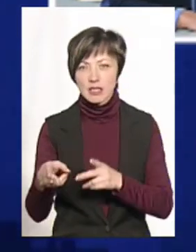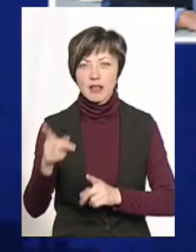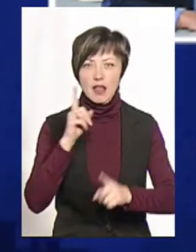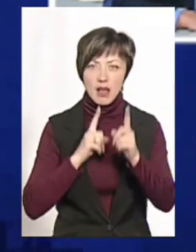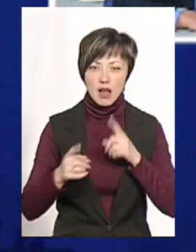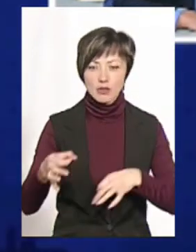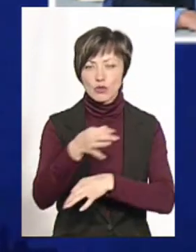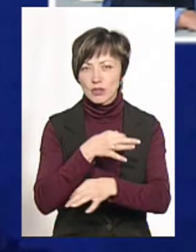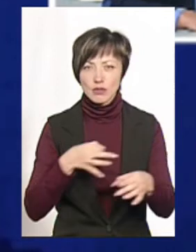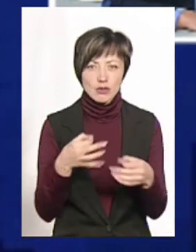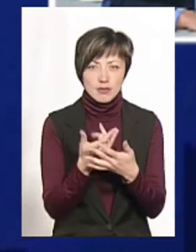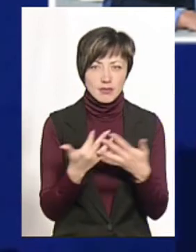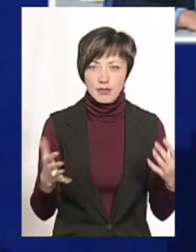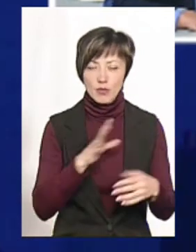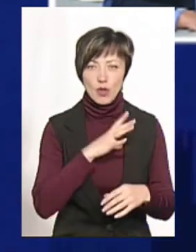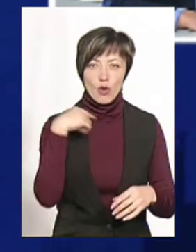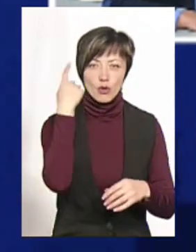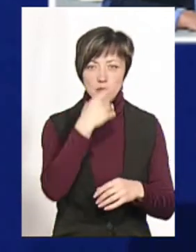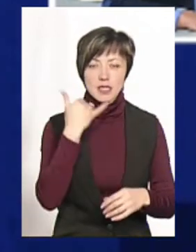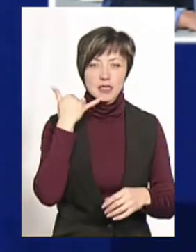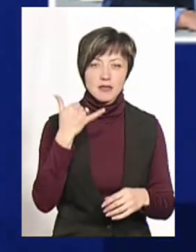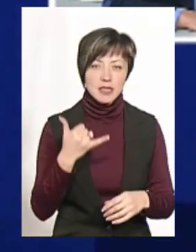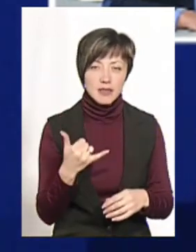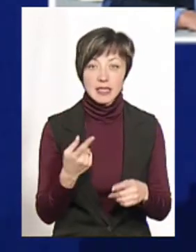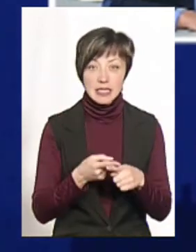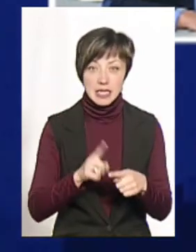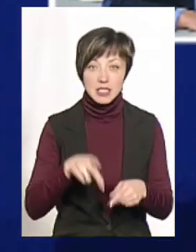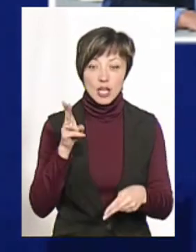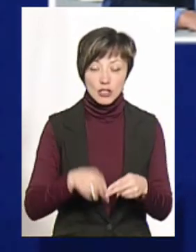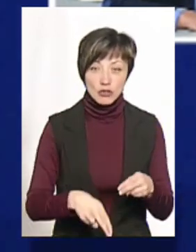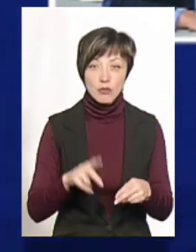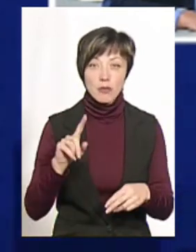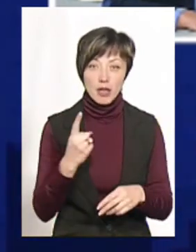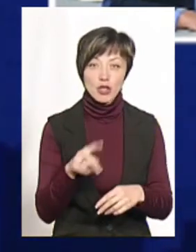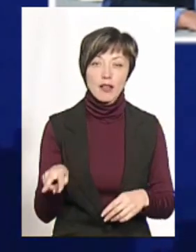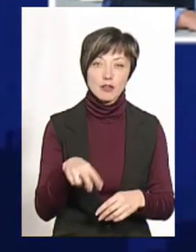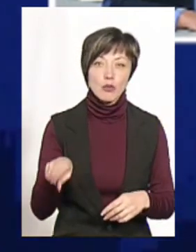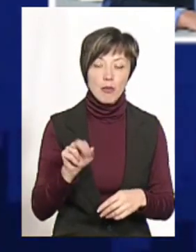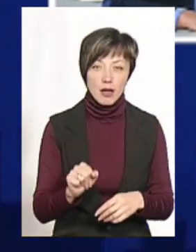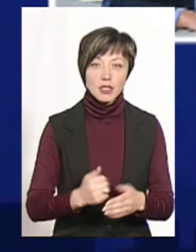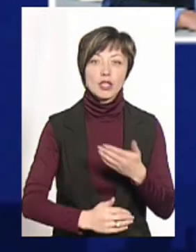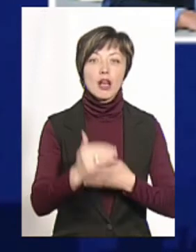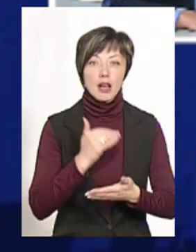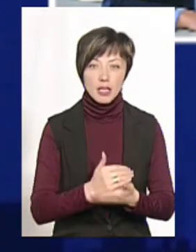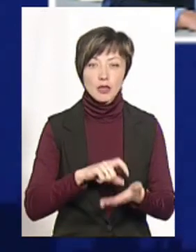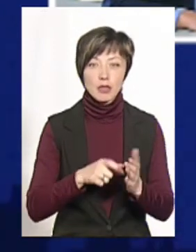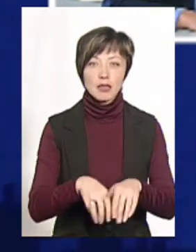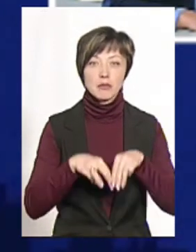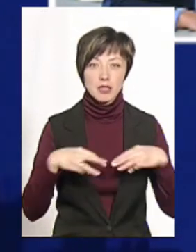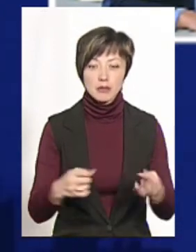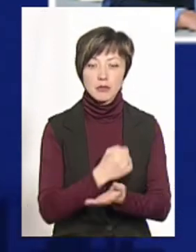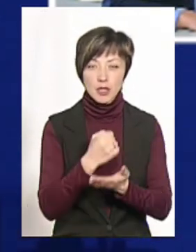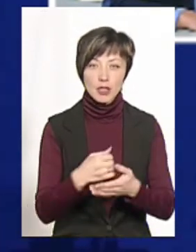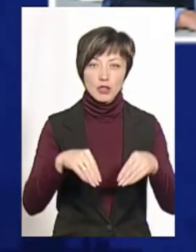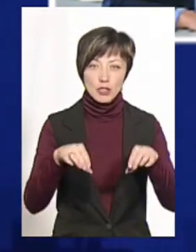нарад, столів і чого тільки не було, особистих дзвінків. Ну і це закінчилось тим, що 1 листопада Нарешті Кабінет міністрів